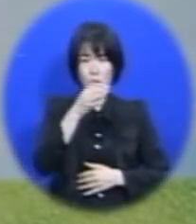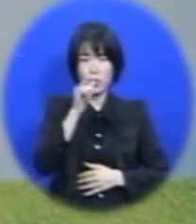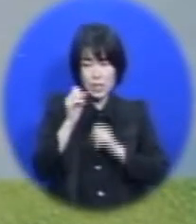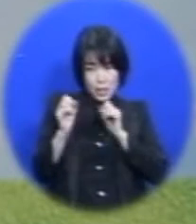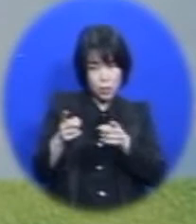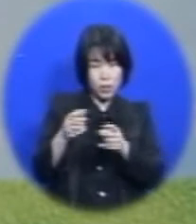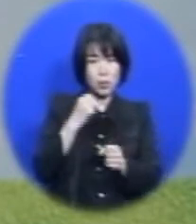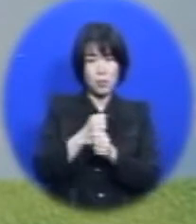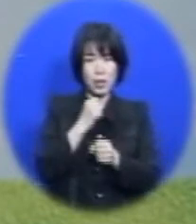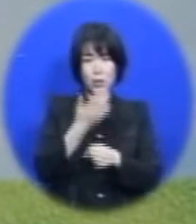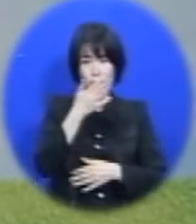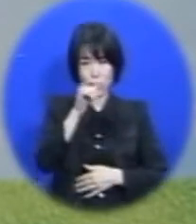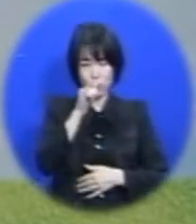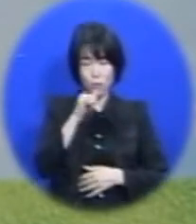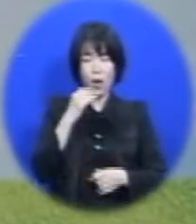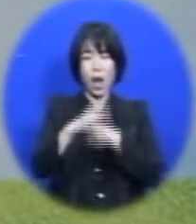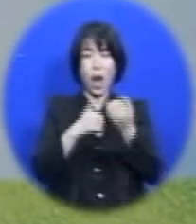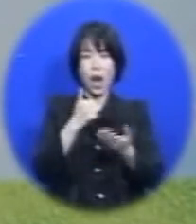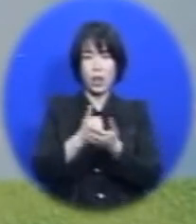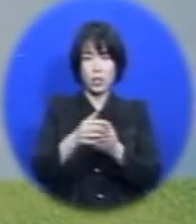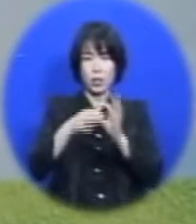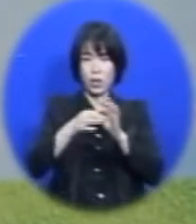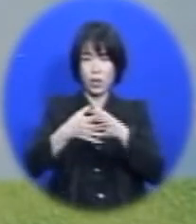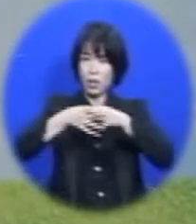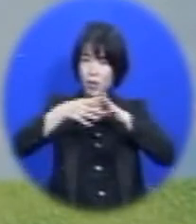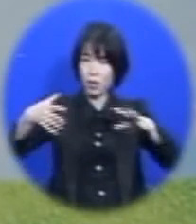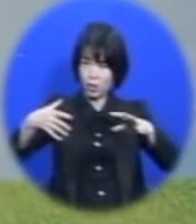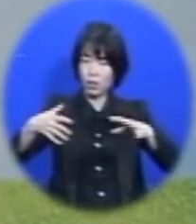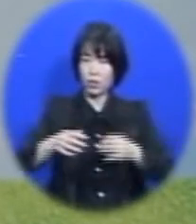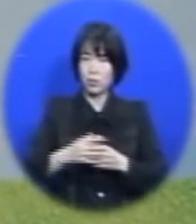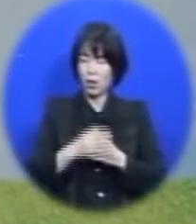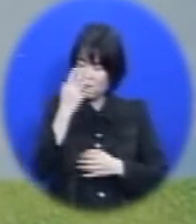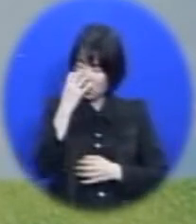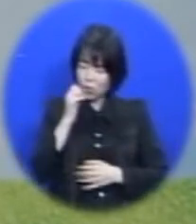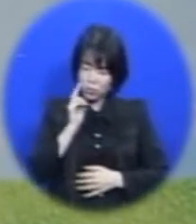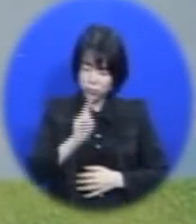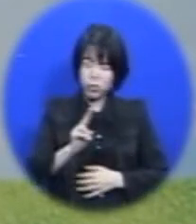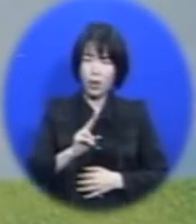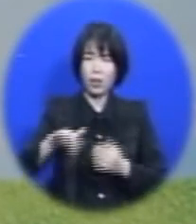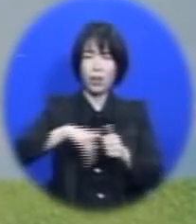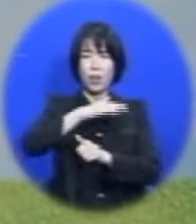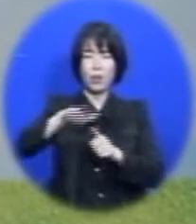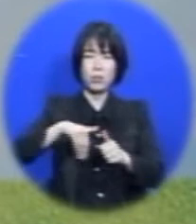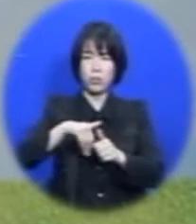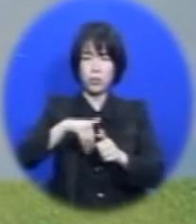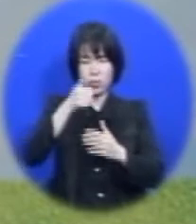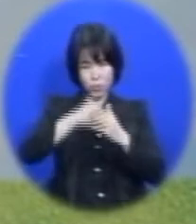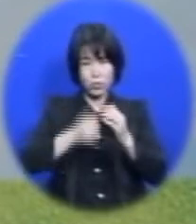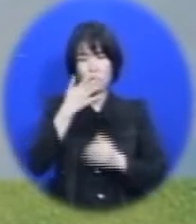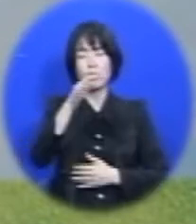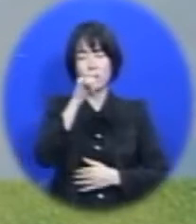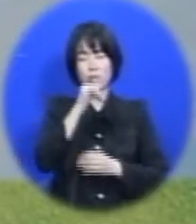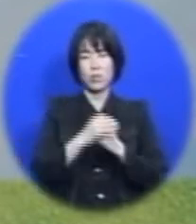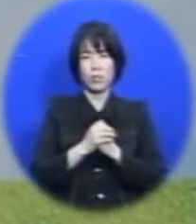있고 하나님과 관계가 깨어지는 비참한 형편에 처할 수도 있는